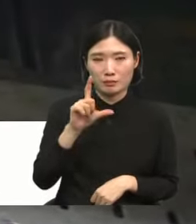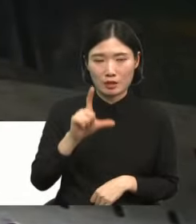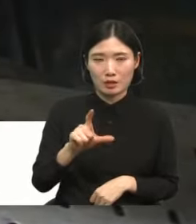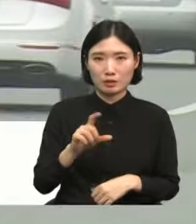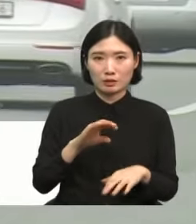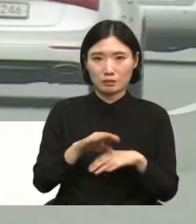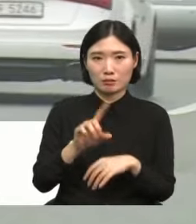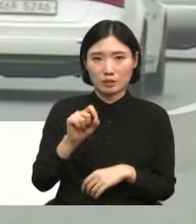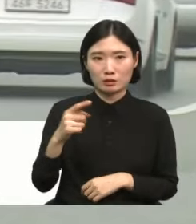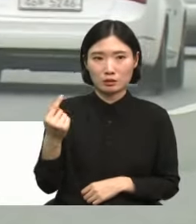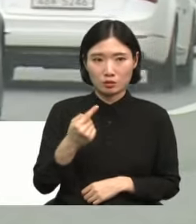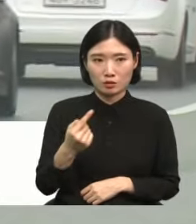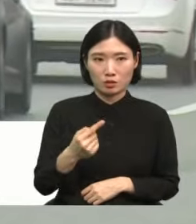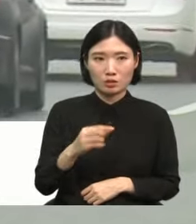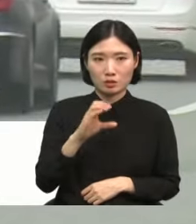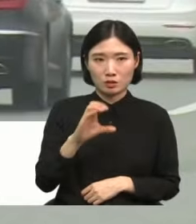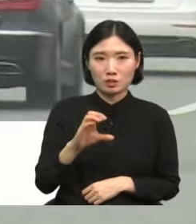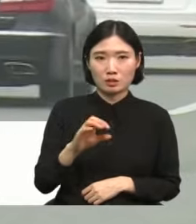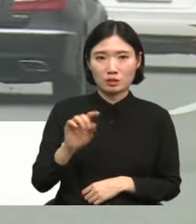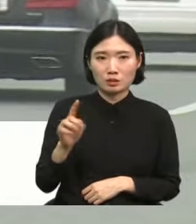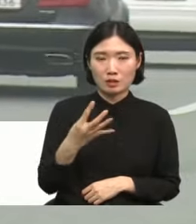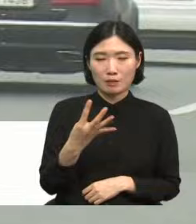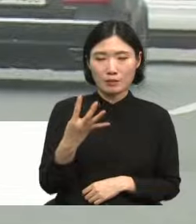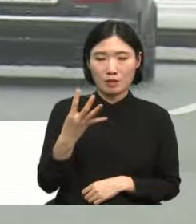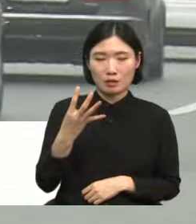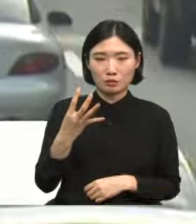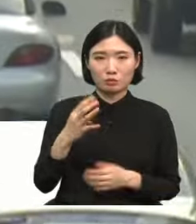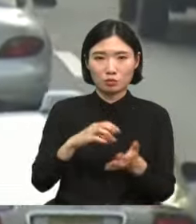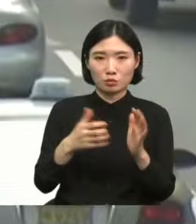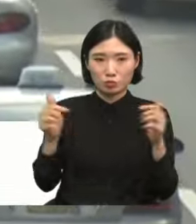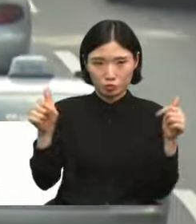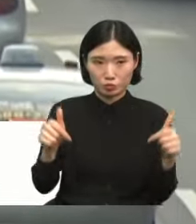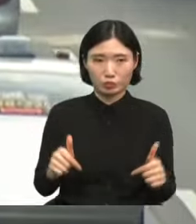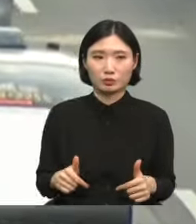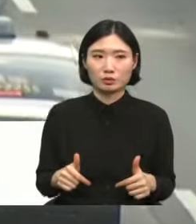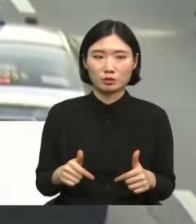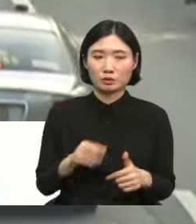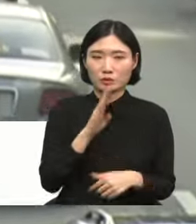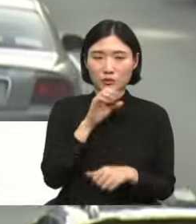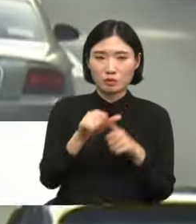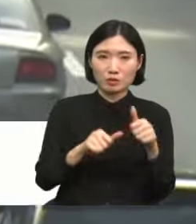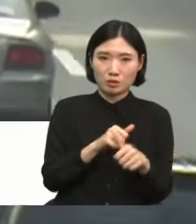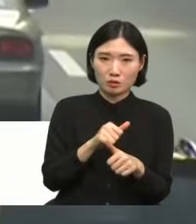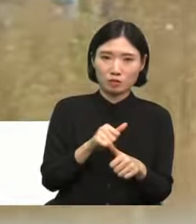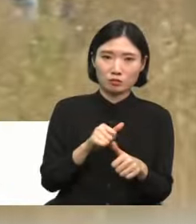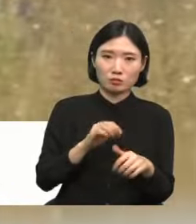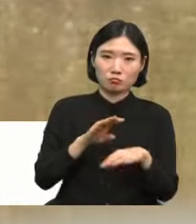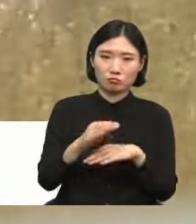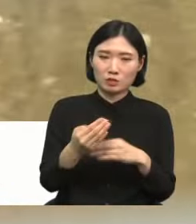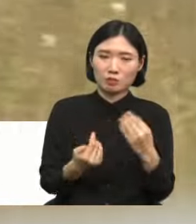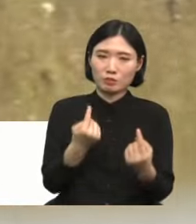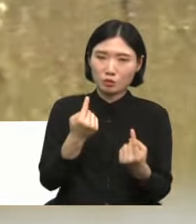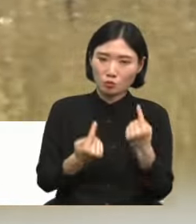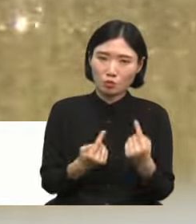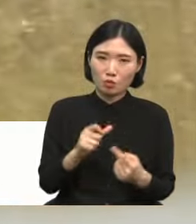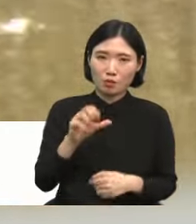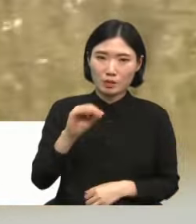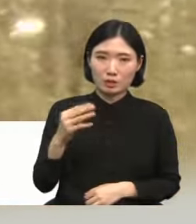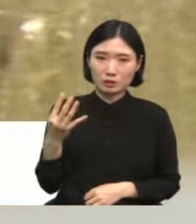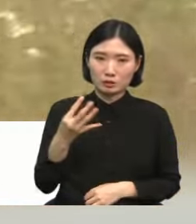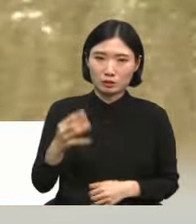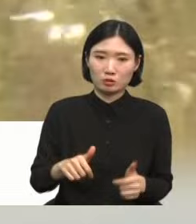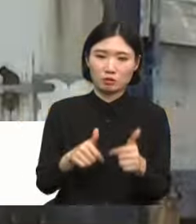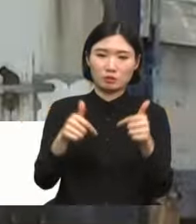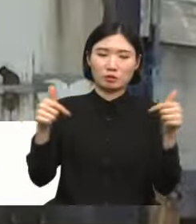1,000대 CNG 차 401 7대가 줄었습니다 반면 친환경 자동차는 전년 대비 54,000 여대